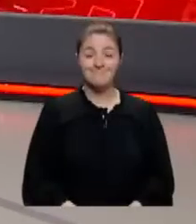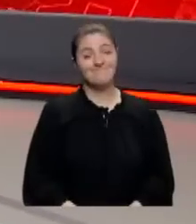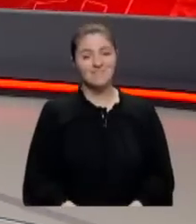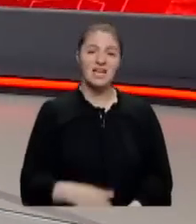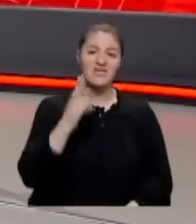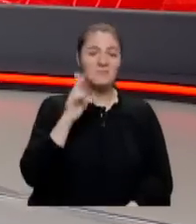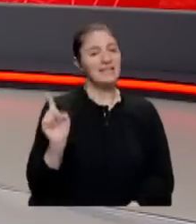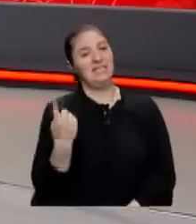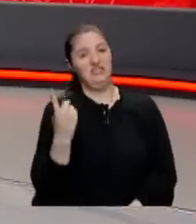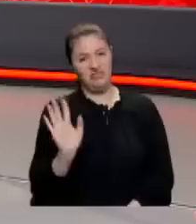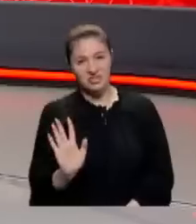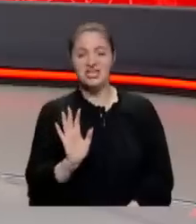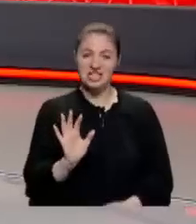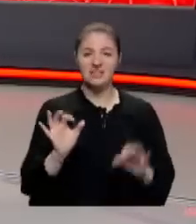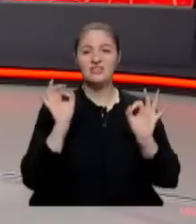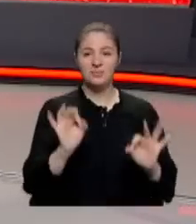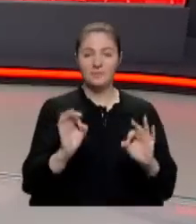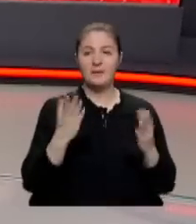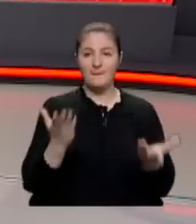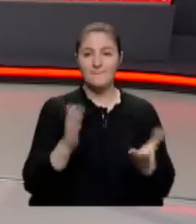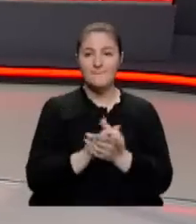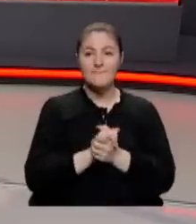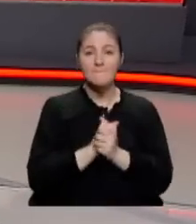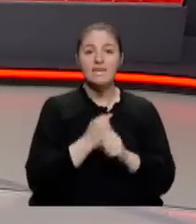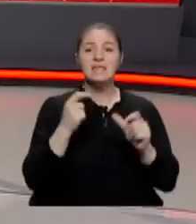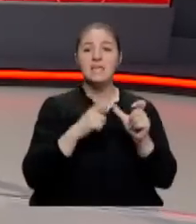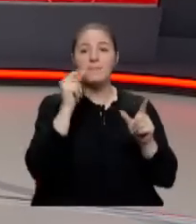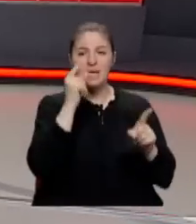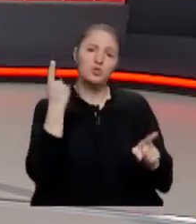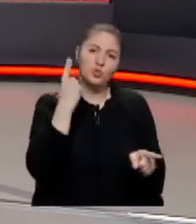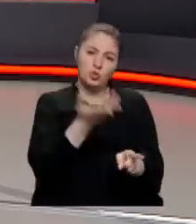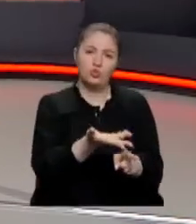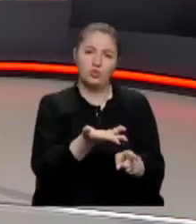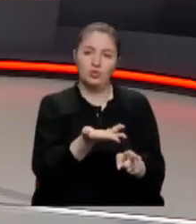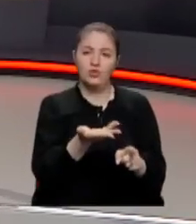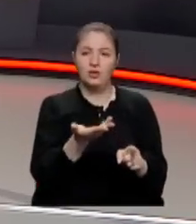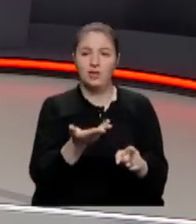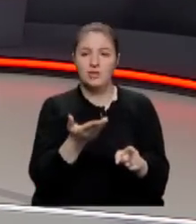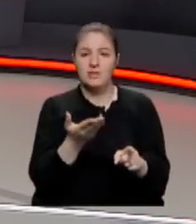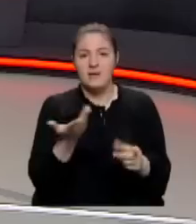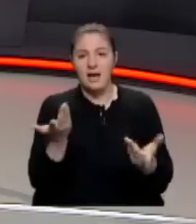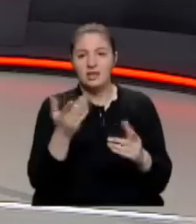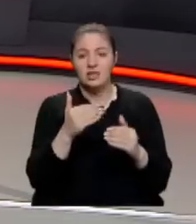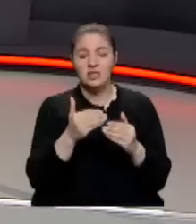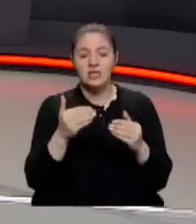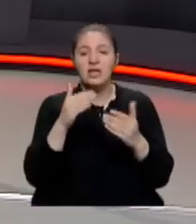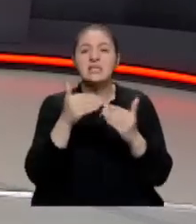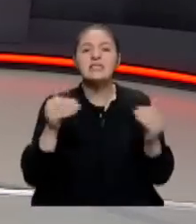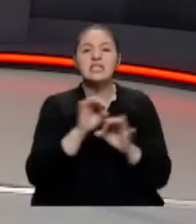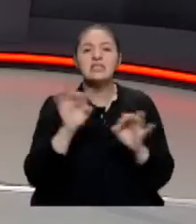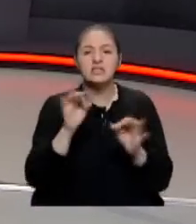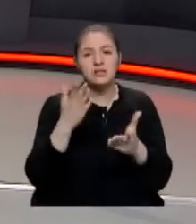Efendim ilginç evet şimdi Sinan ünvanı duydunuz sınırsız internet